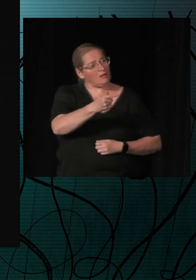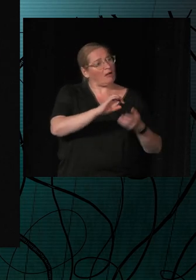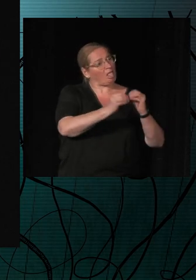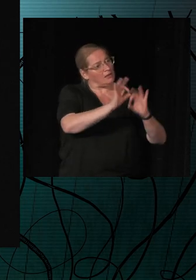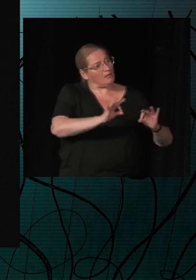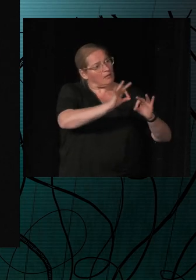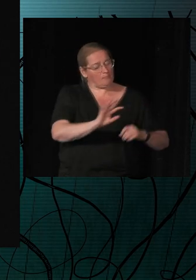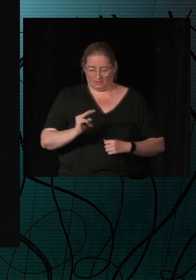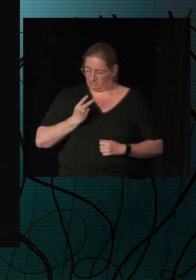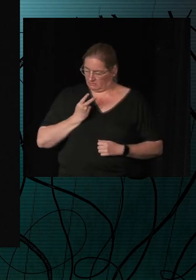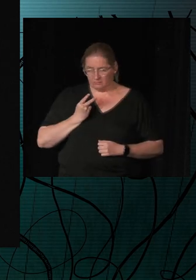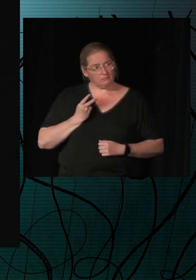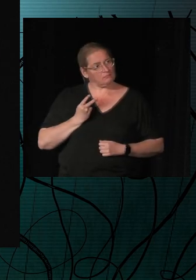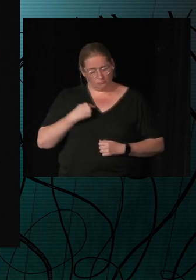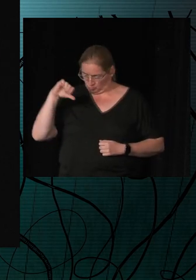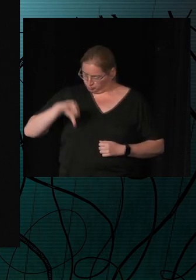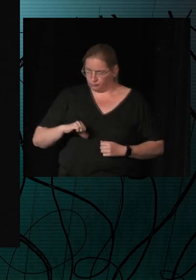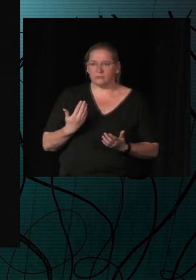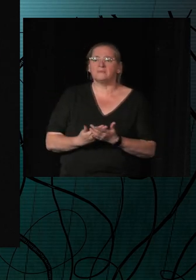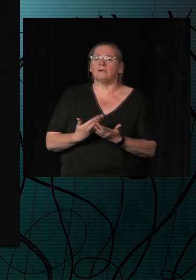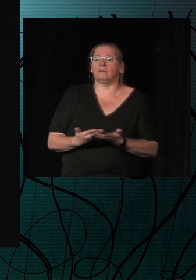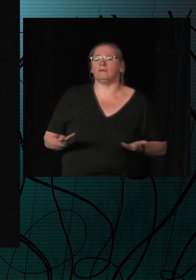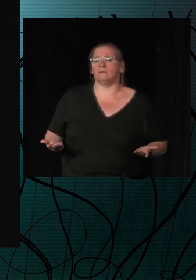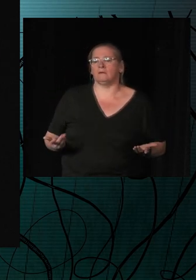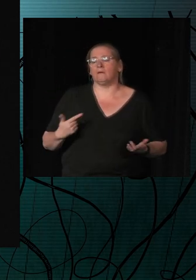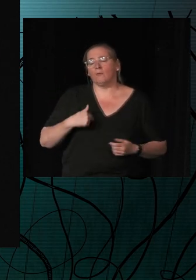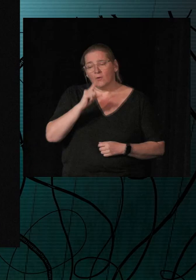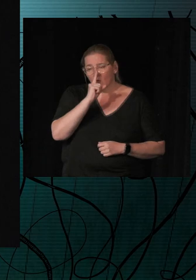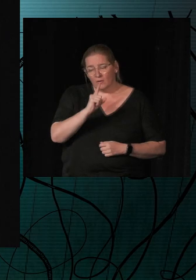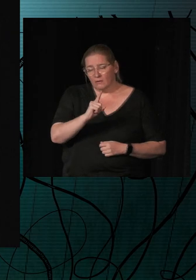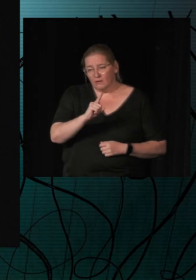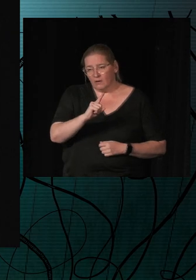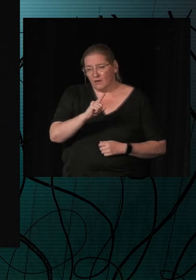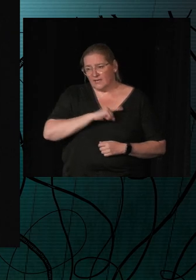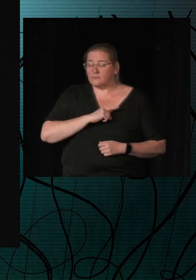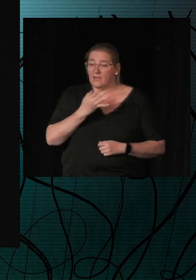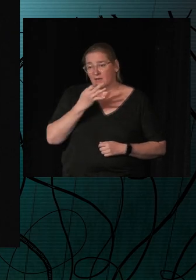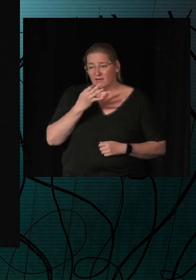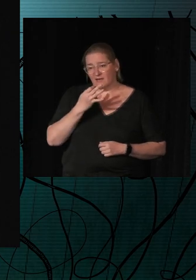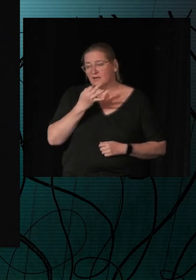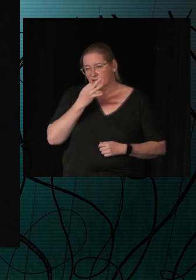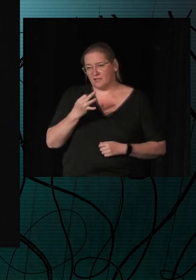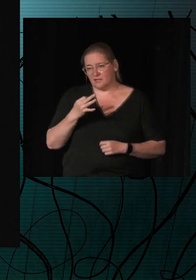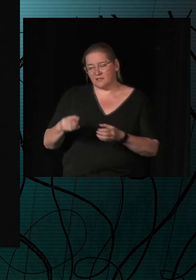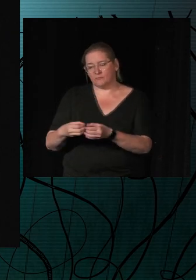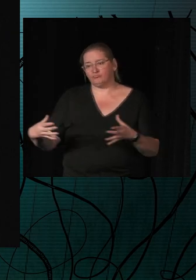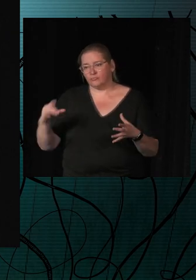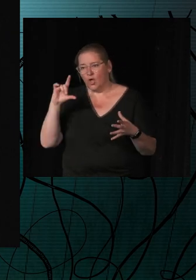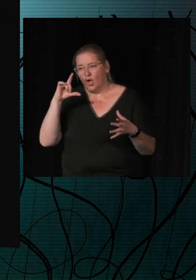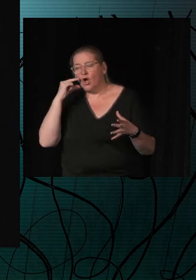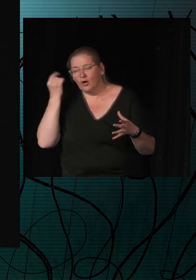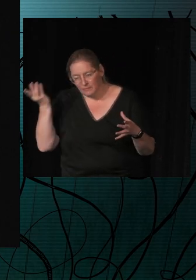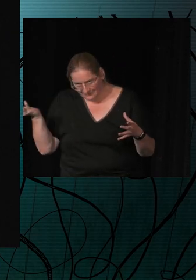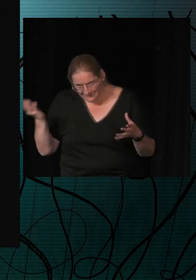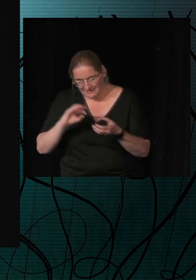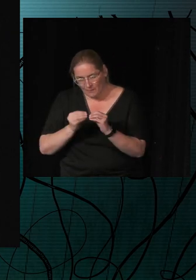problème ben qu'est-ce que ça dit sur eux en fait alors là volontairement je le G je le genre au masculin parce que c'est constate quand même évidemment voilà le